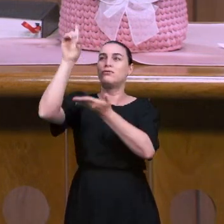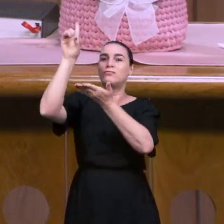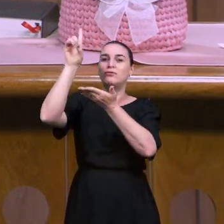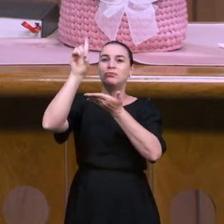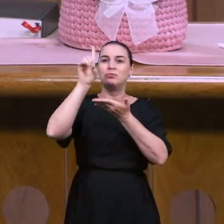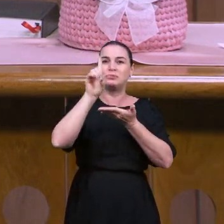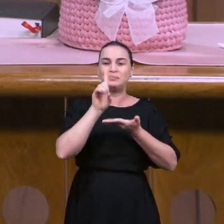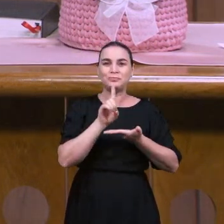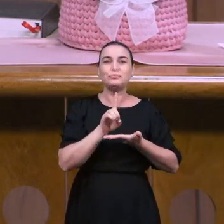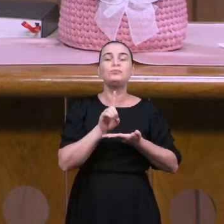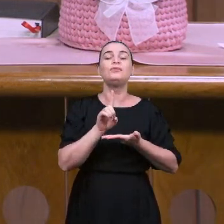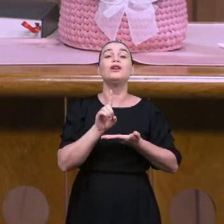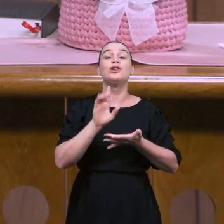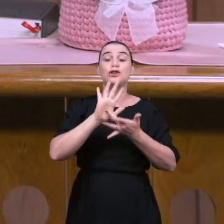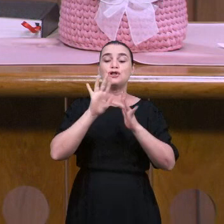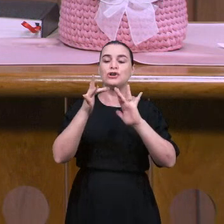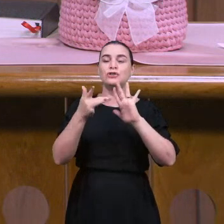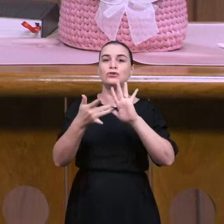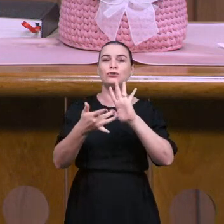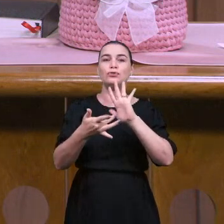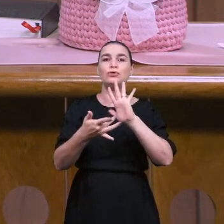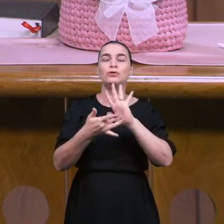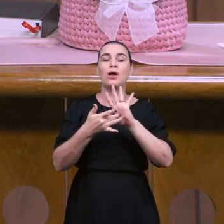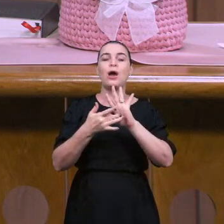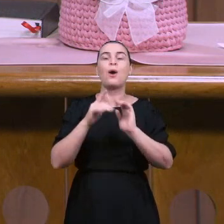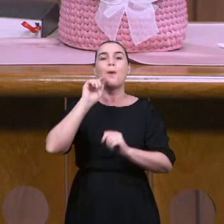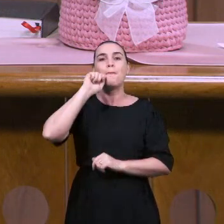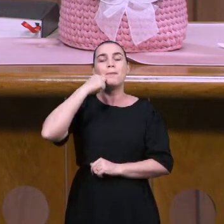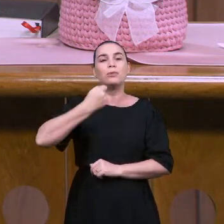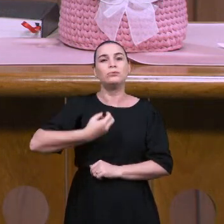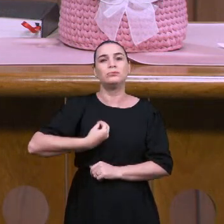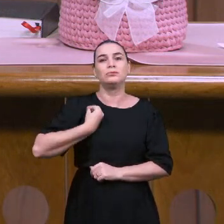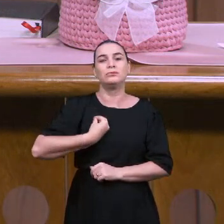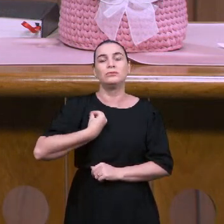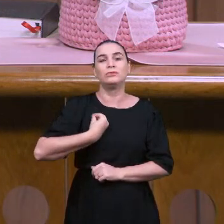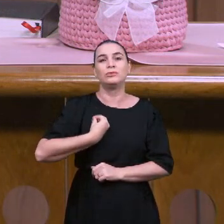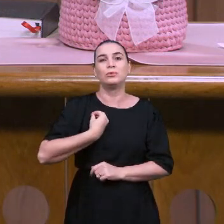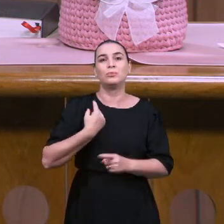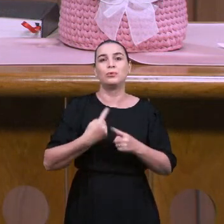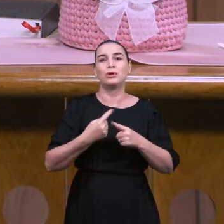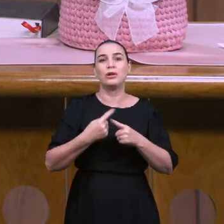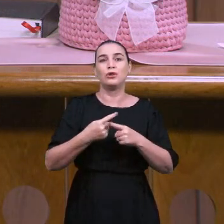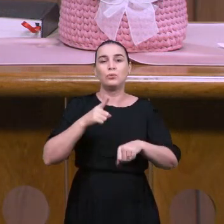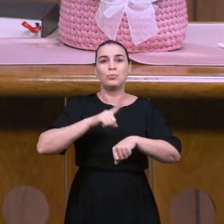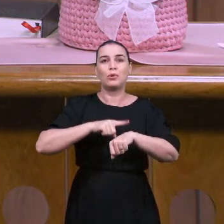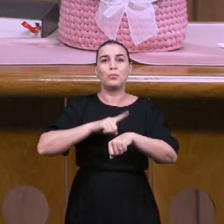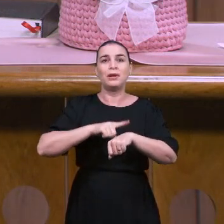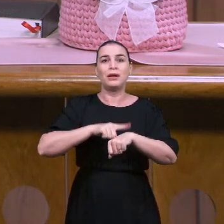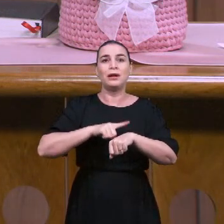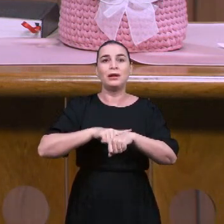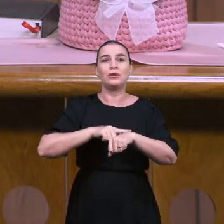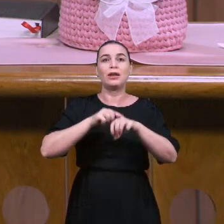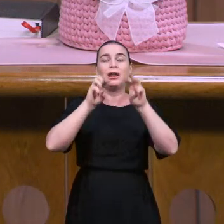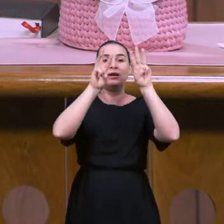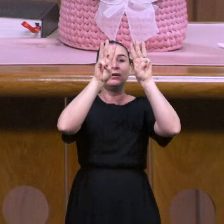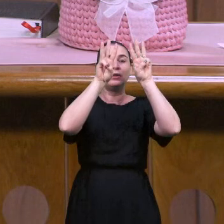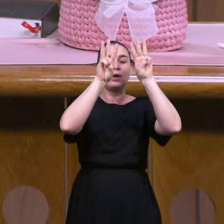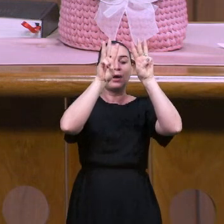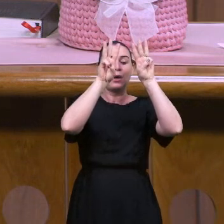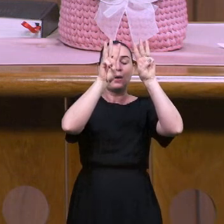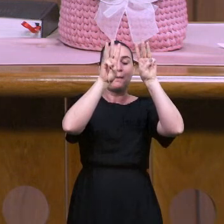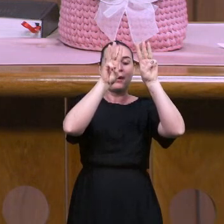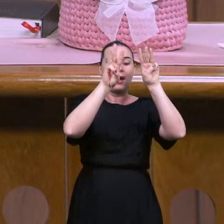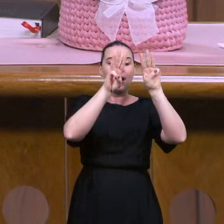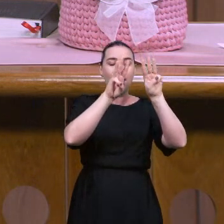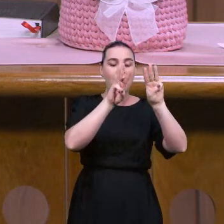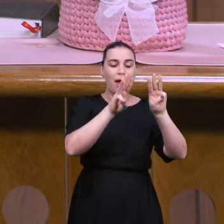les cailles, le pain de la vie, la manne. Ils devaient prendre tous les jours. Quand ils sont passés de l'autre côté, la manne s'est arrêtée de